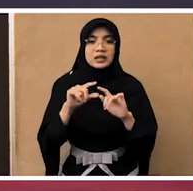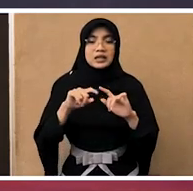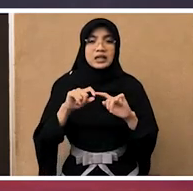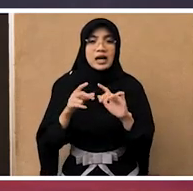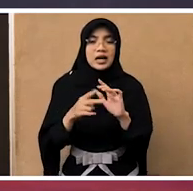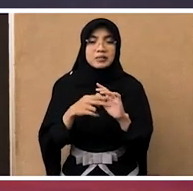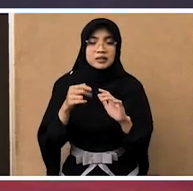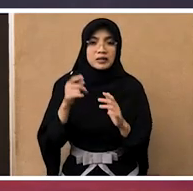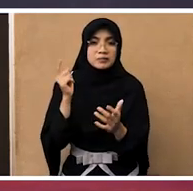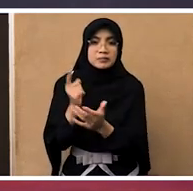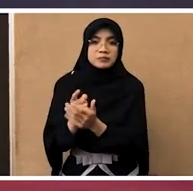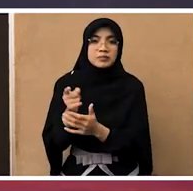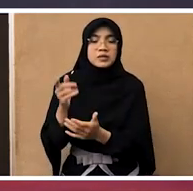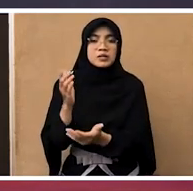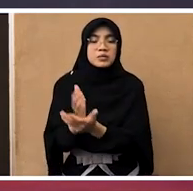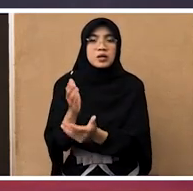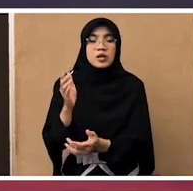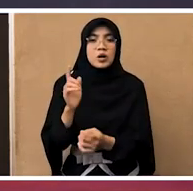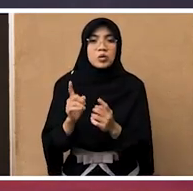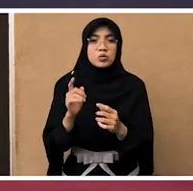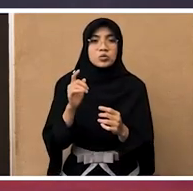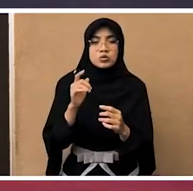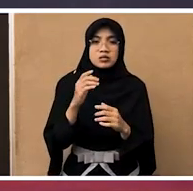10 tahun yang disabilitas